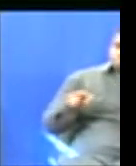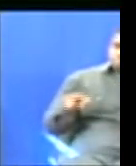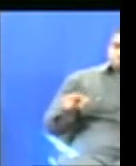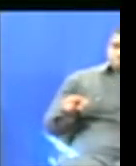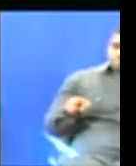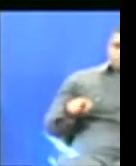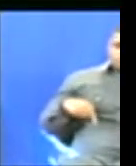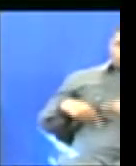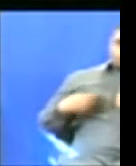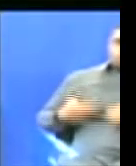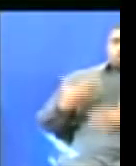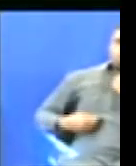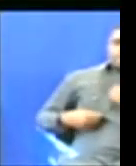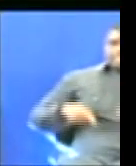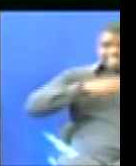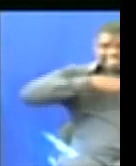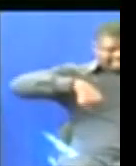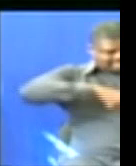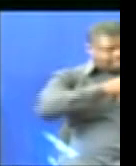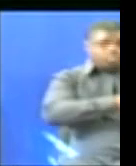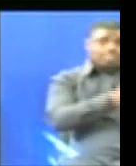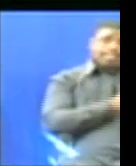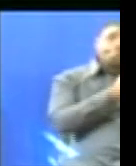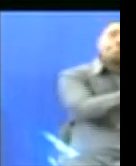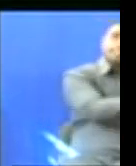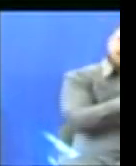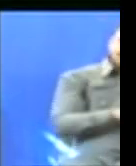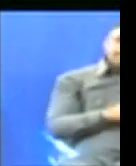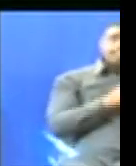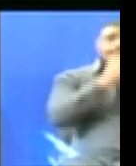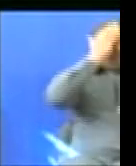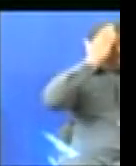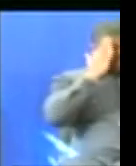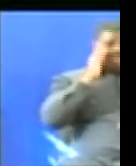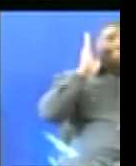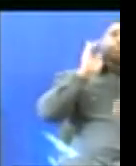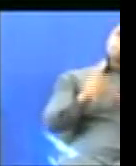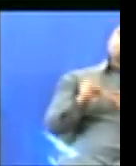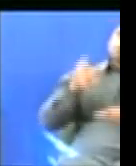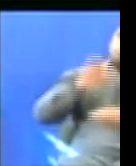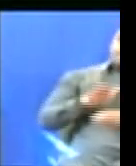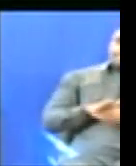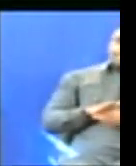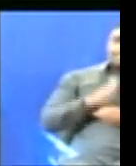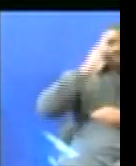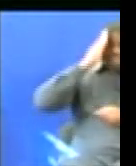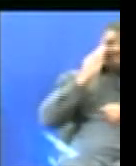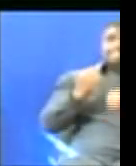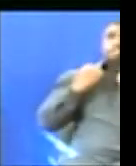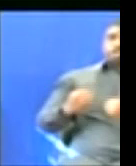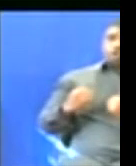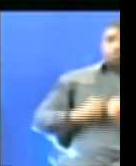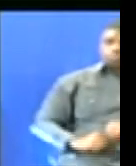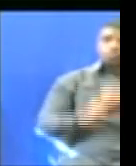kuhakikisha tamaa, sisi tusonge mbele. Wanajeshi wengine wapo tena, ni wengi, jeshi imara, tunakuunga